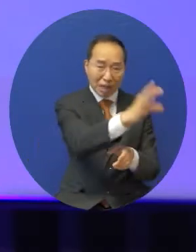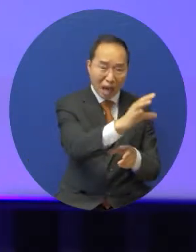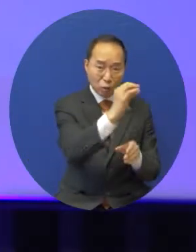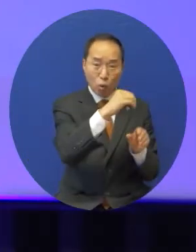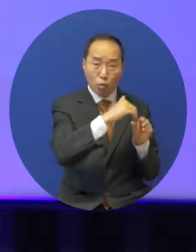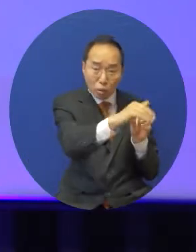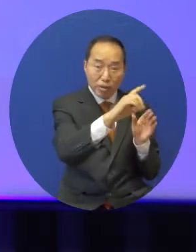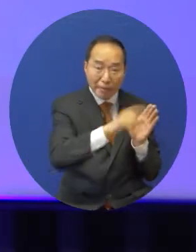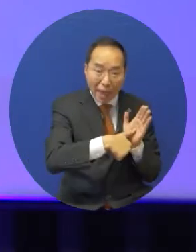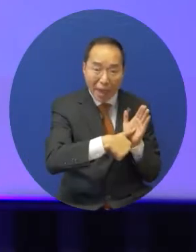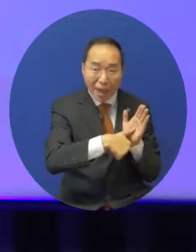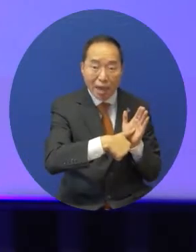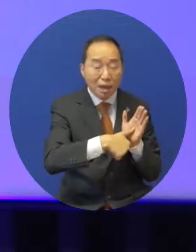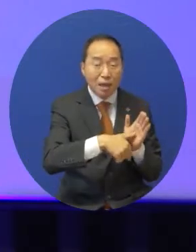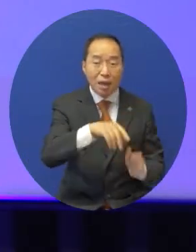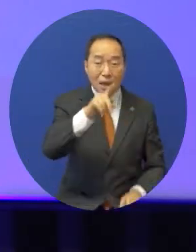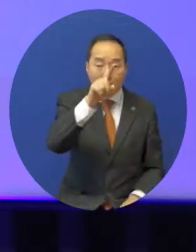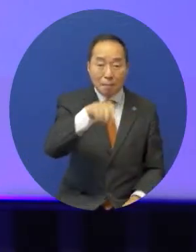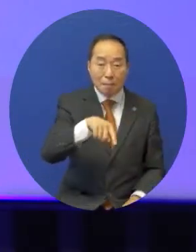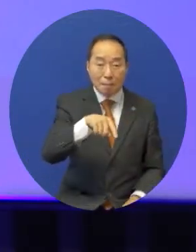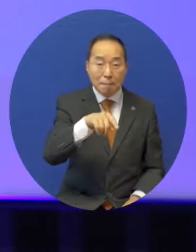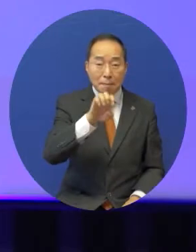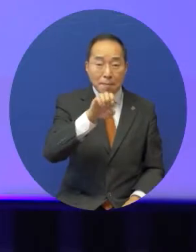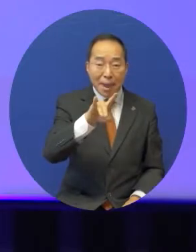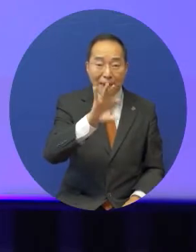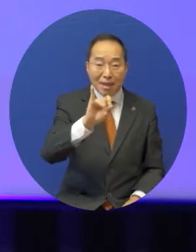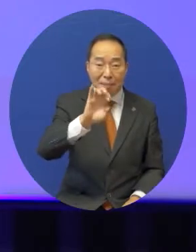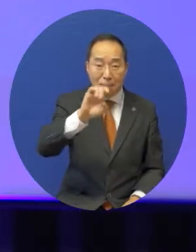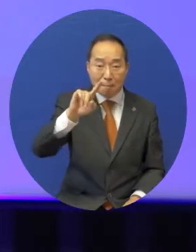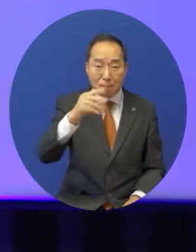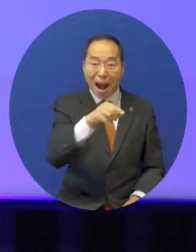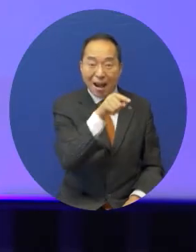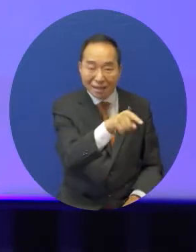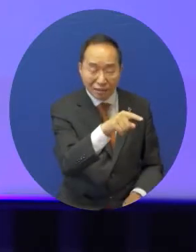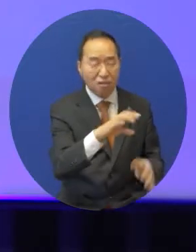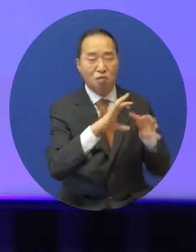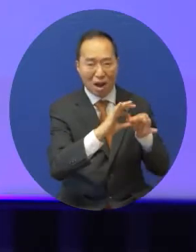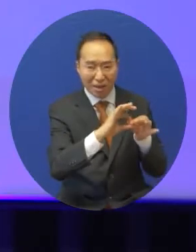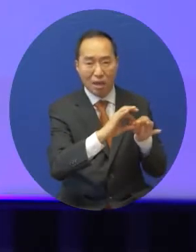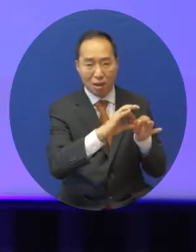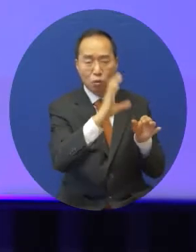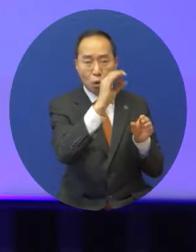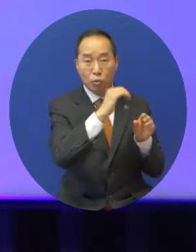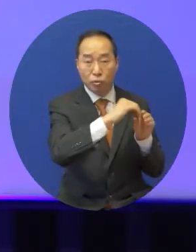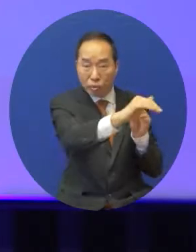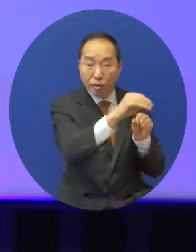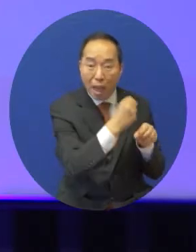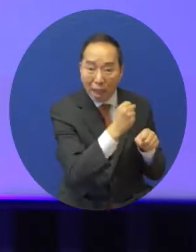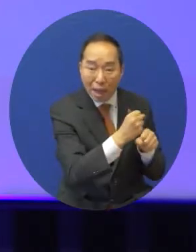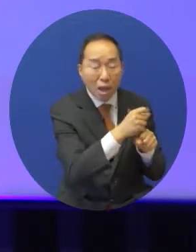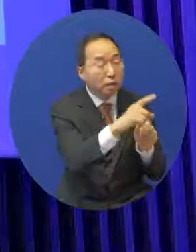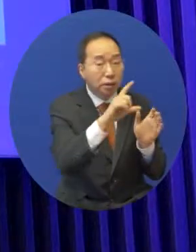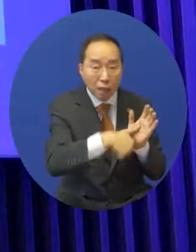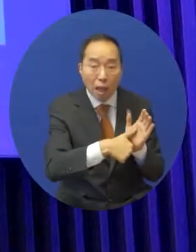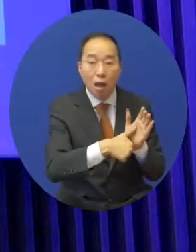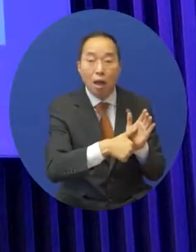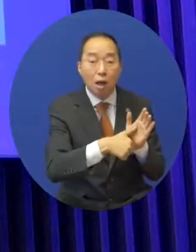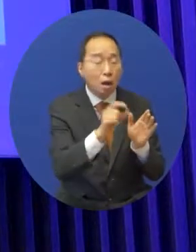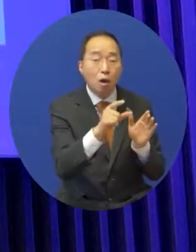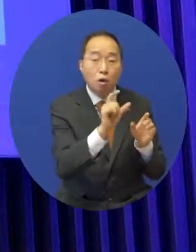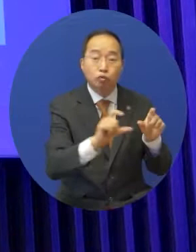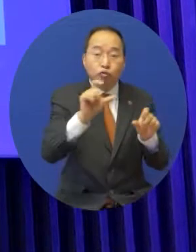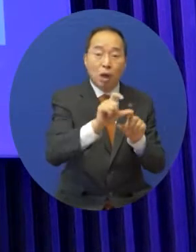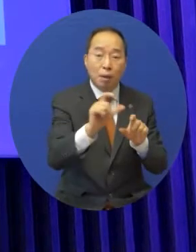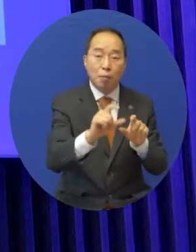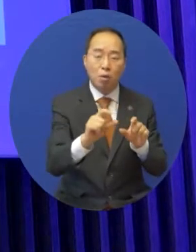이제 암호화폐인 비트코인을 받기로 한 거죠. 그래서 굉장히 큰 화제가 되고 있는데요.